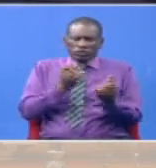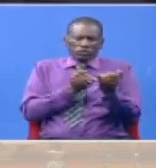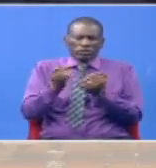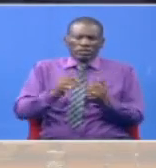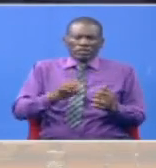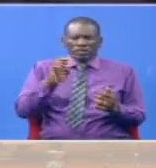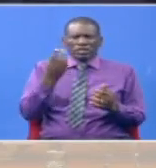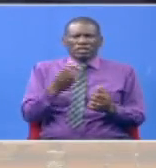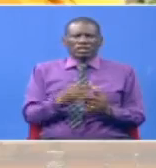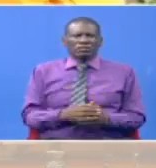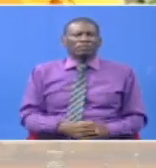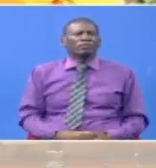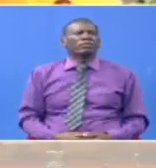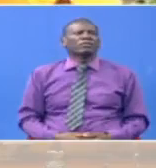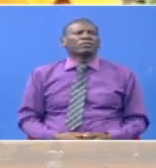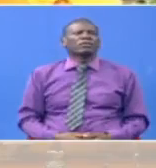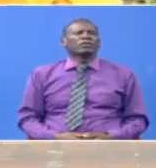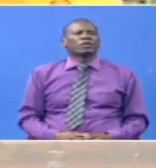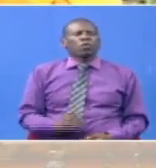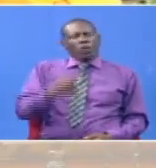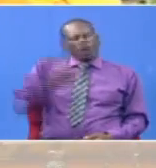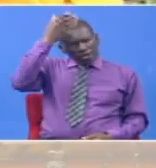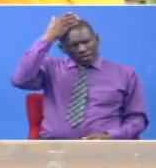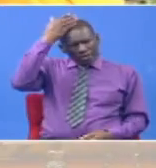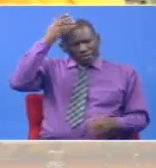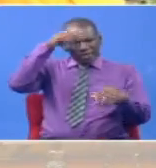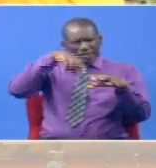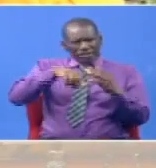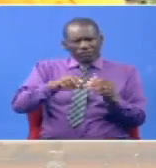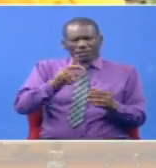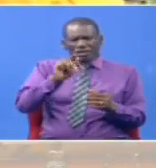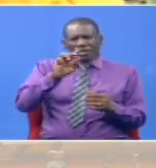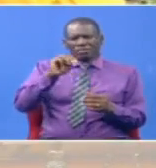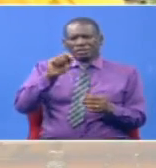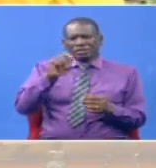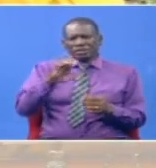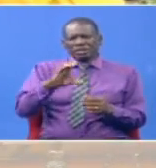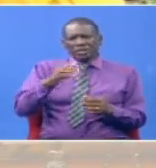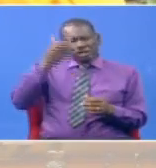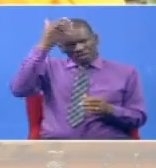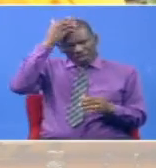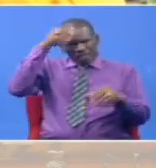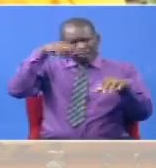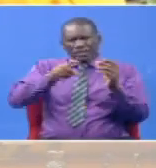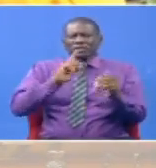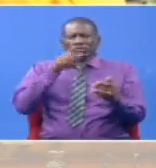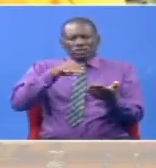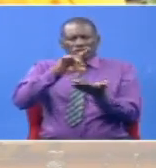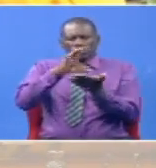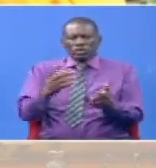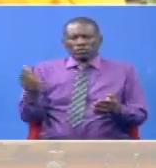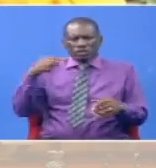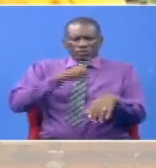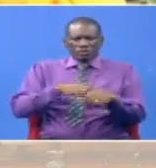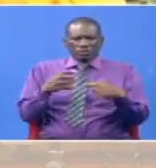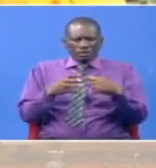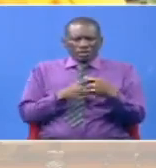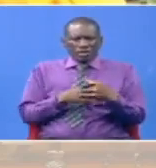2. Kuna nasa aliingia ule wa KMTC. Akasema daktari atafika 9.